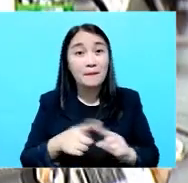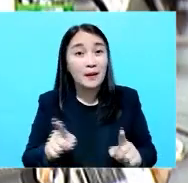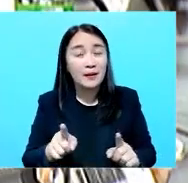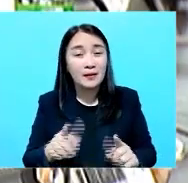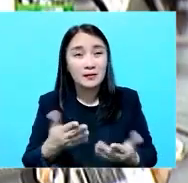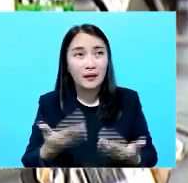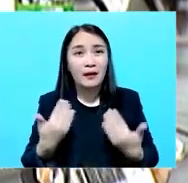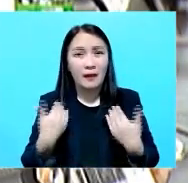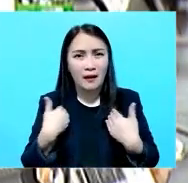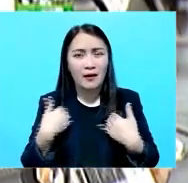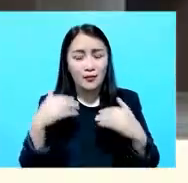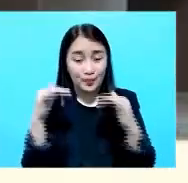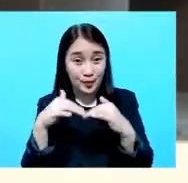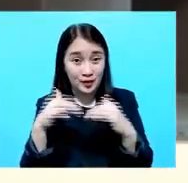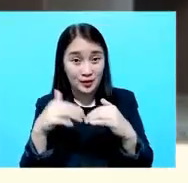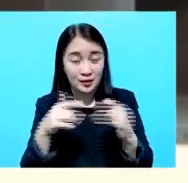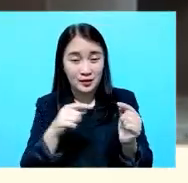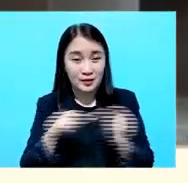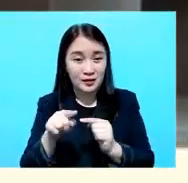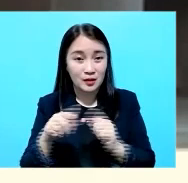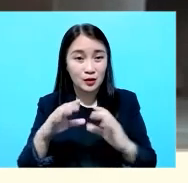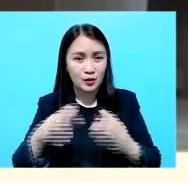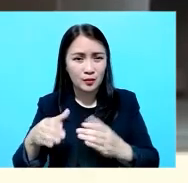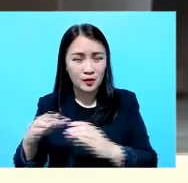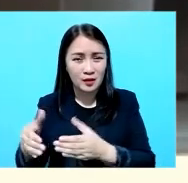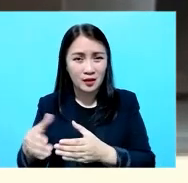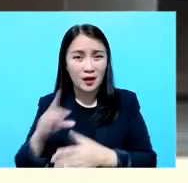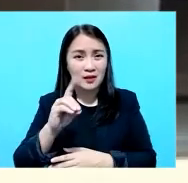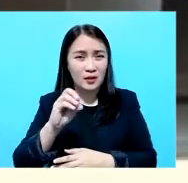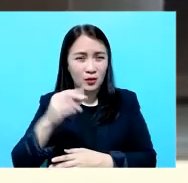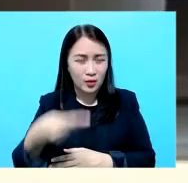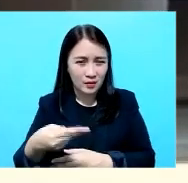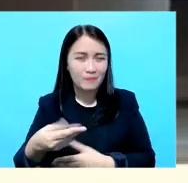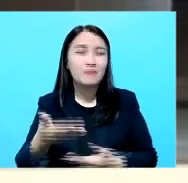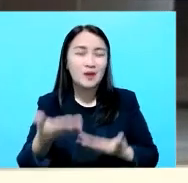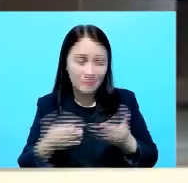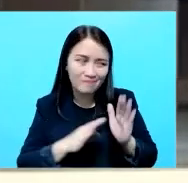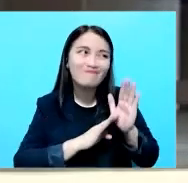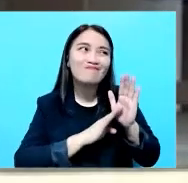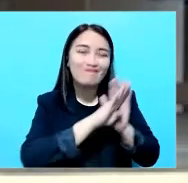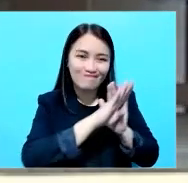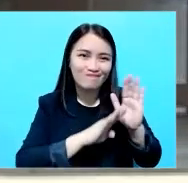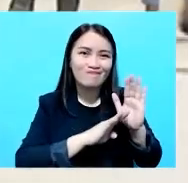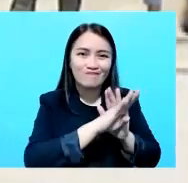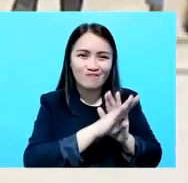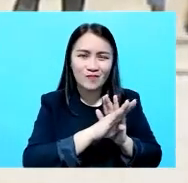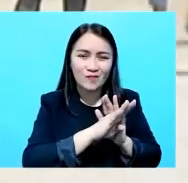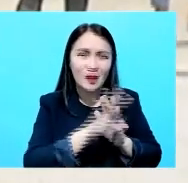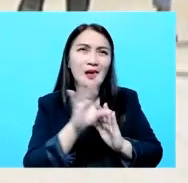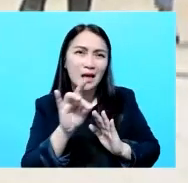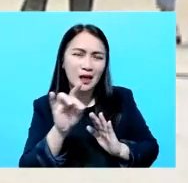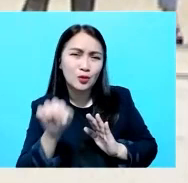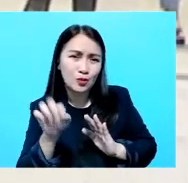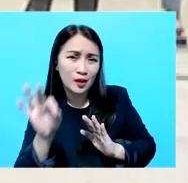ng House Appropriations Committee, iginiit ng DOH na kahit dumarami ang mga kaso, nasa 8-9% lang ang